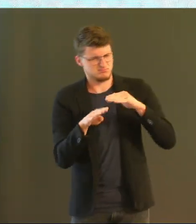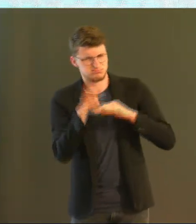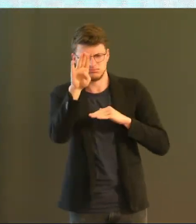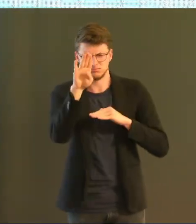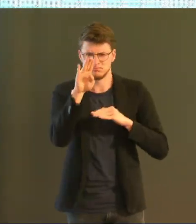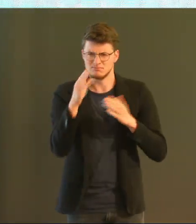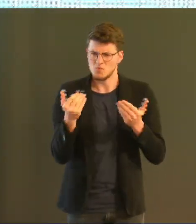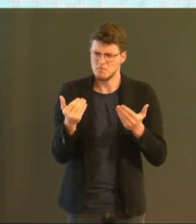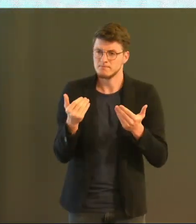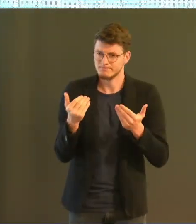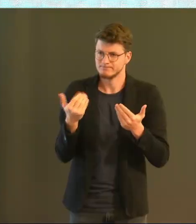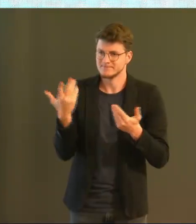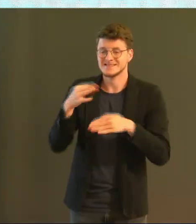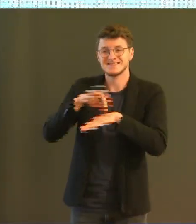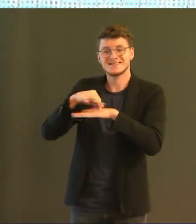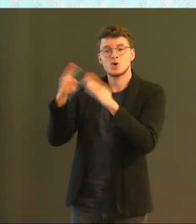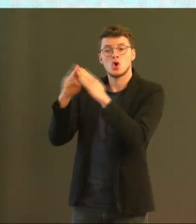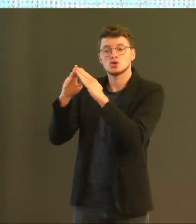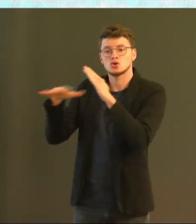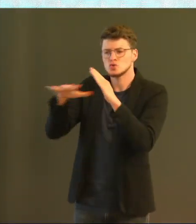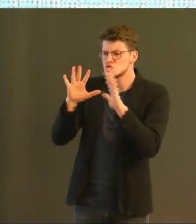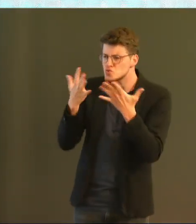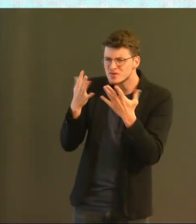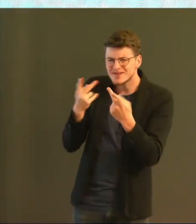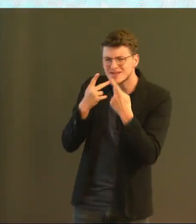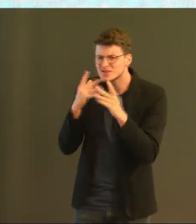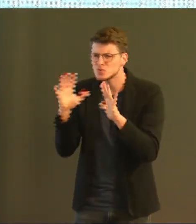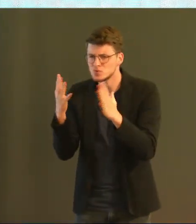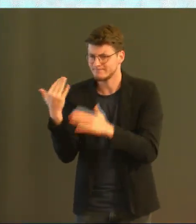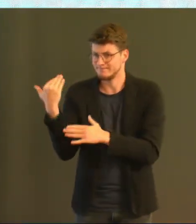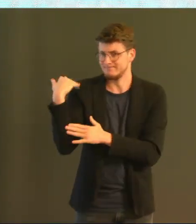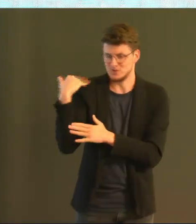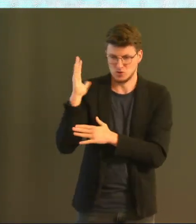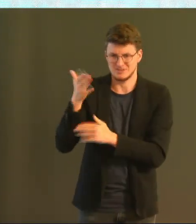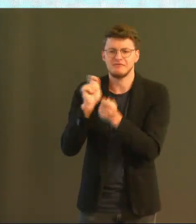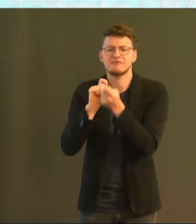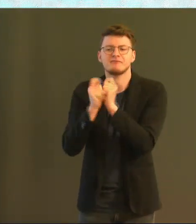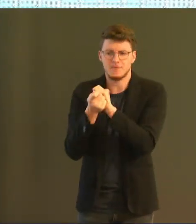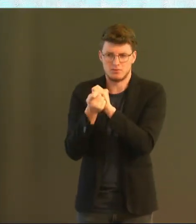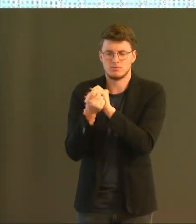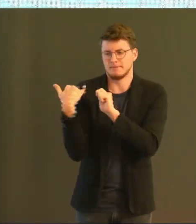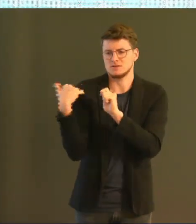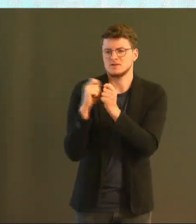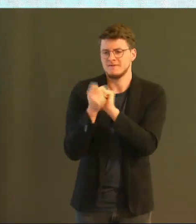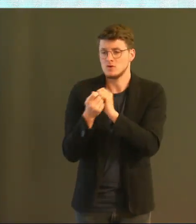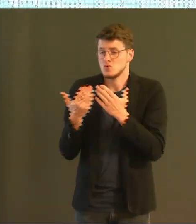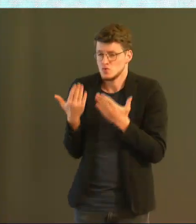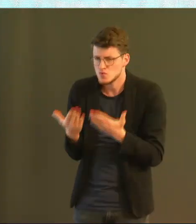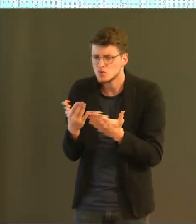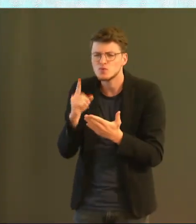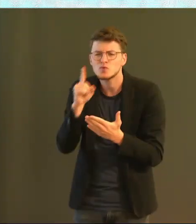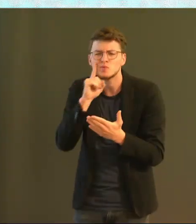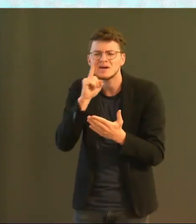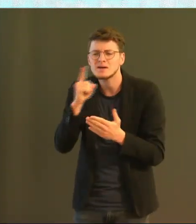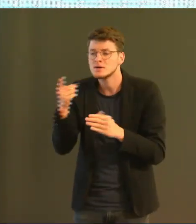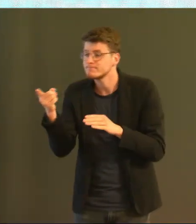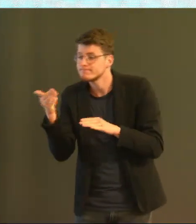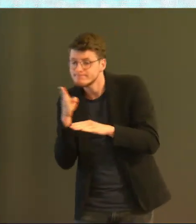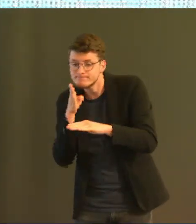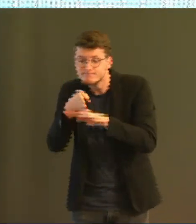hospital and ressenti ce moment les assauts des patients hospitalisés compte comme